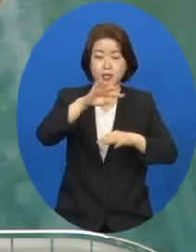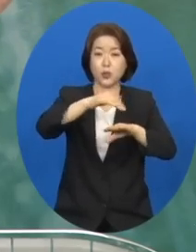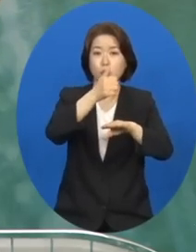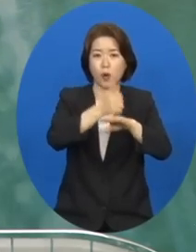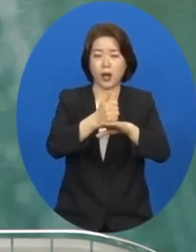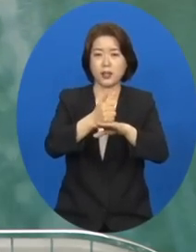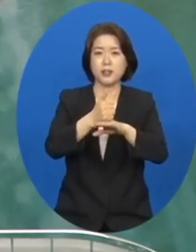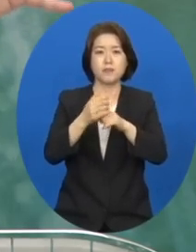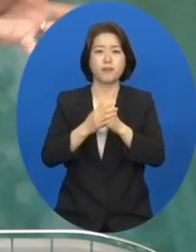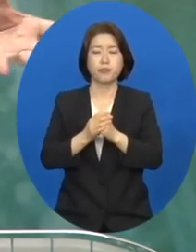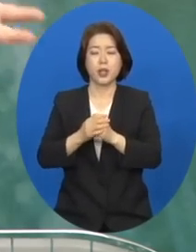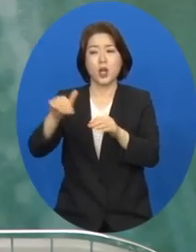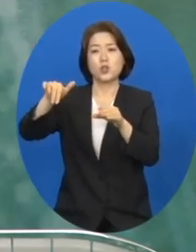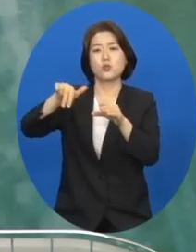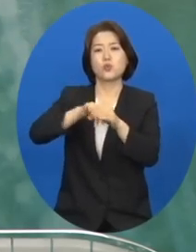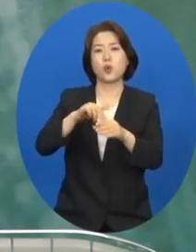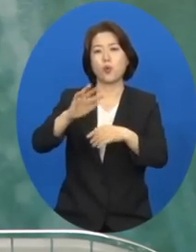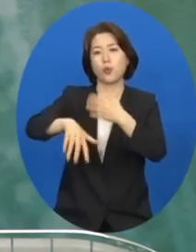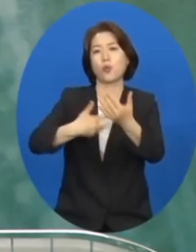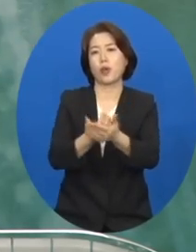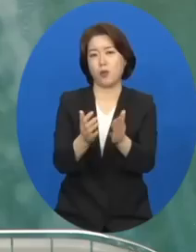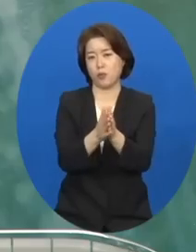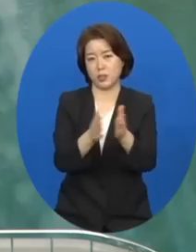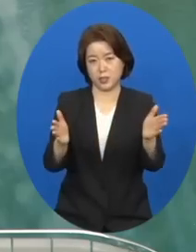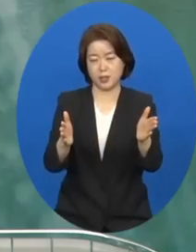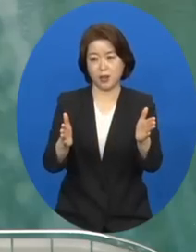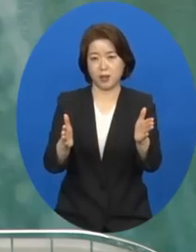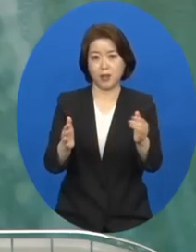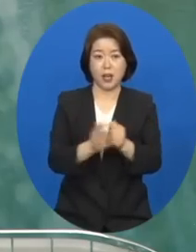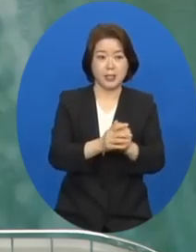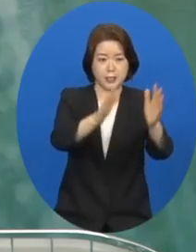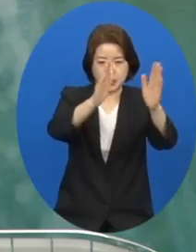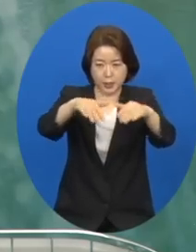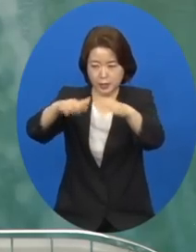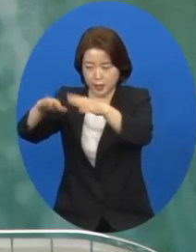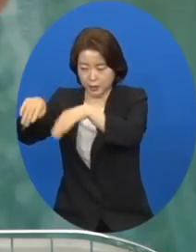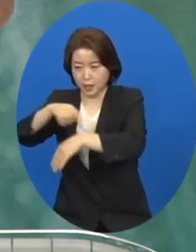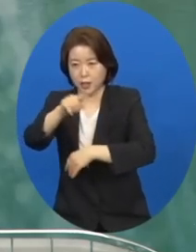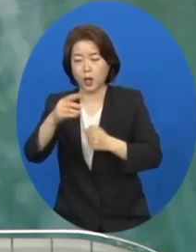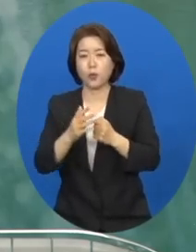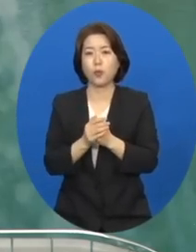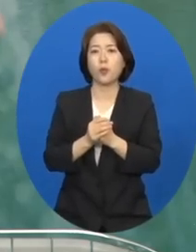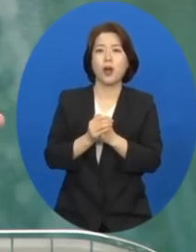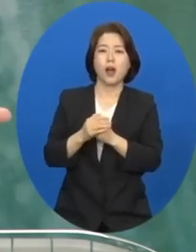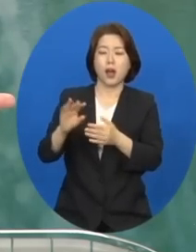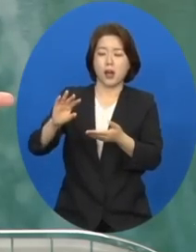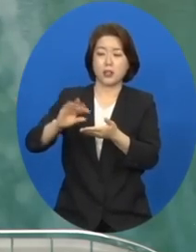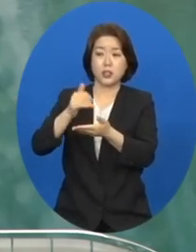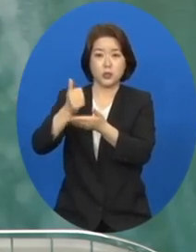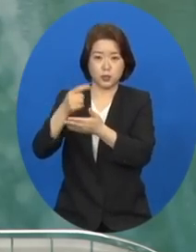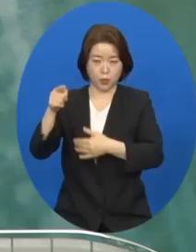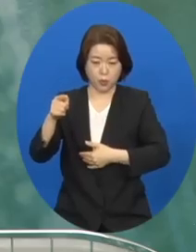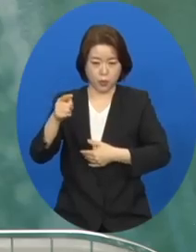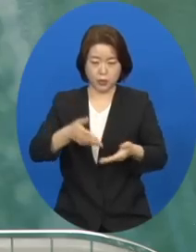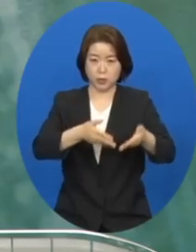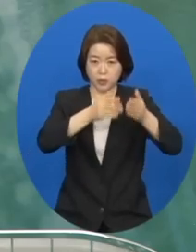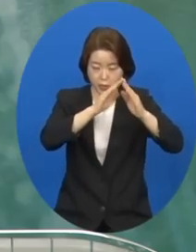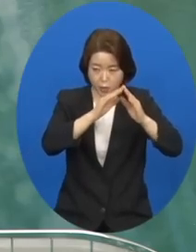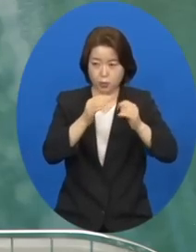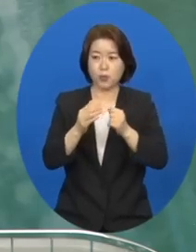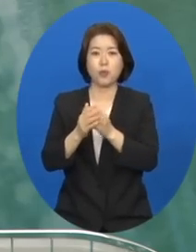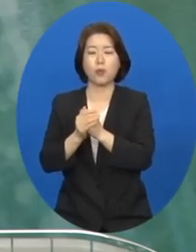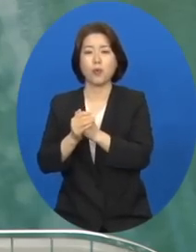무너졌던 제사장들을 먼저 세우고 그들을 통해서 번제와 이런 제자들이 회복의 됩니다 그리고 이제